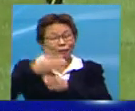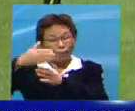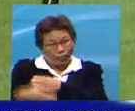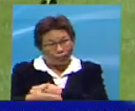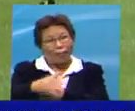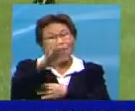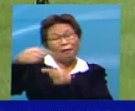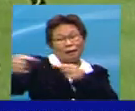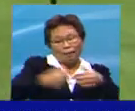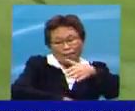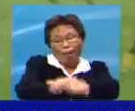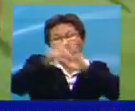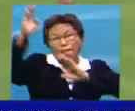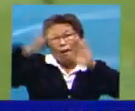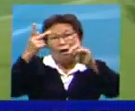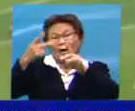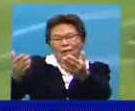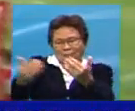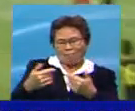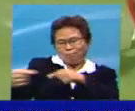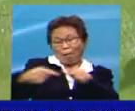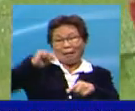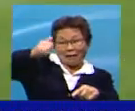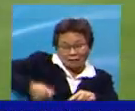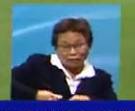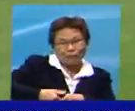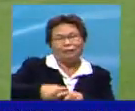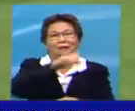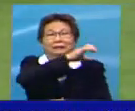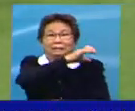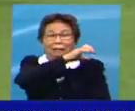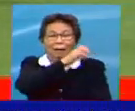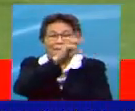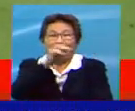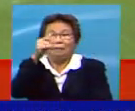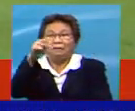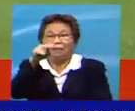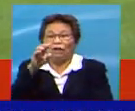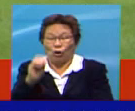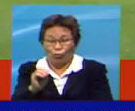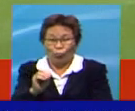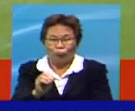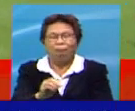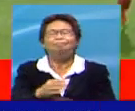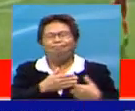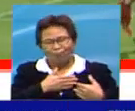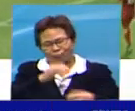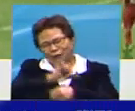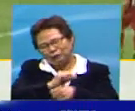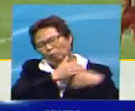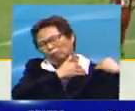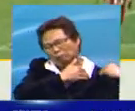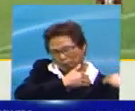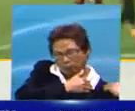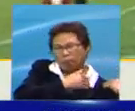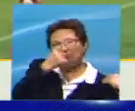Selepas Liga Bola Sepak Malaysia akan kembali beraksi esok, Eduardo Manuel Martinho Braganza de Wingada mengakui tugas berat